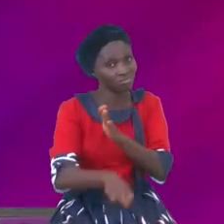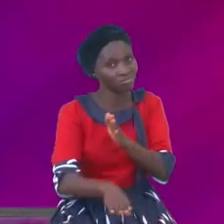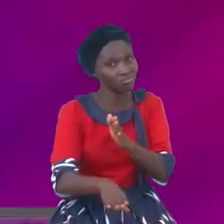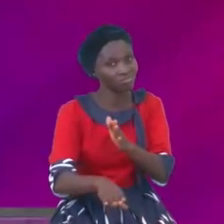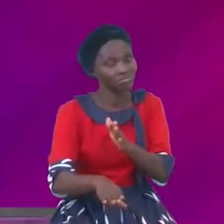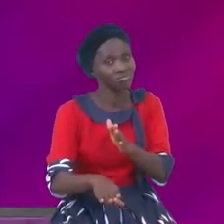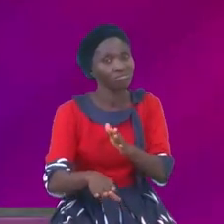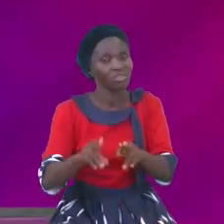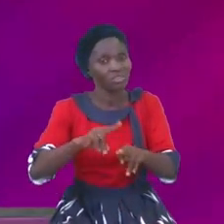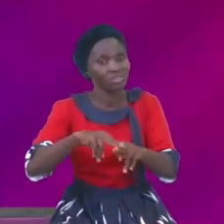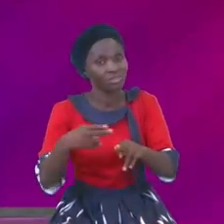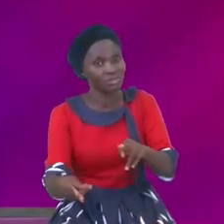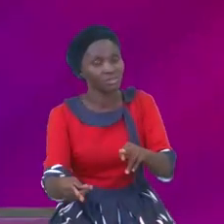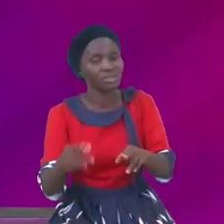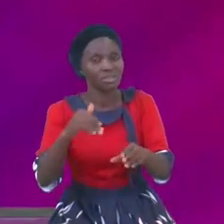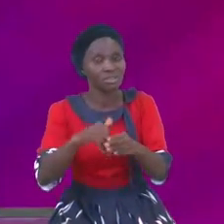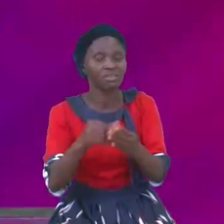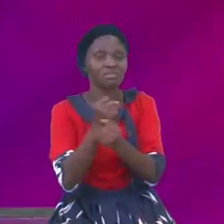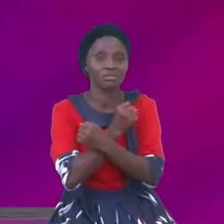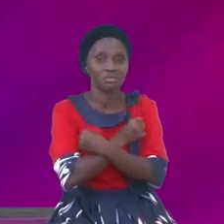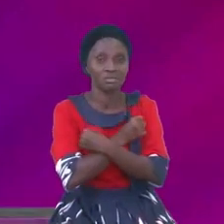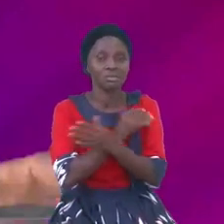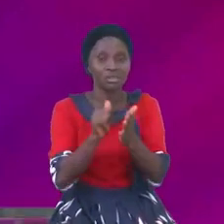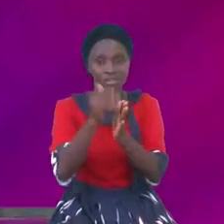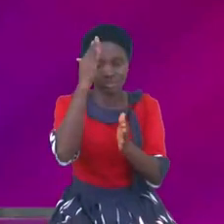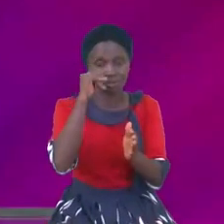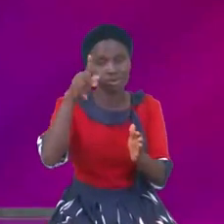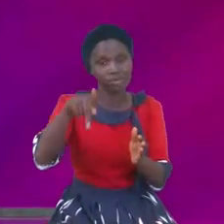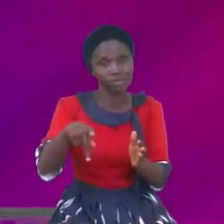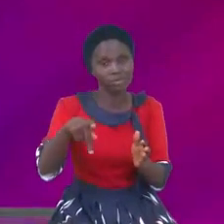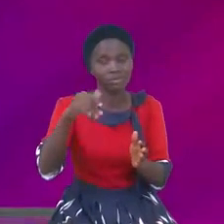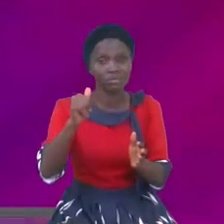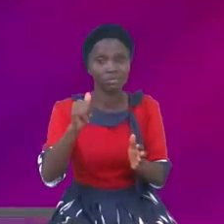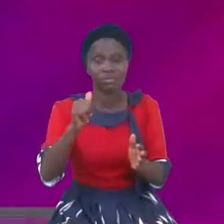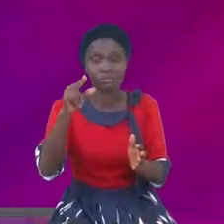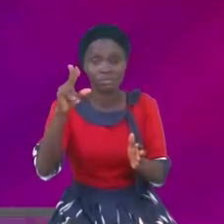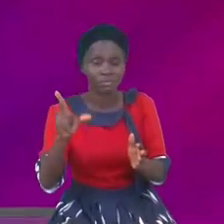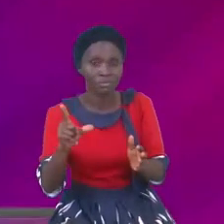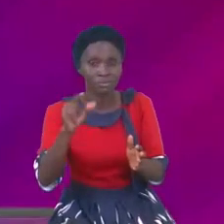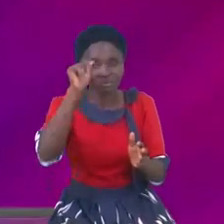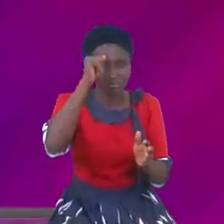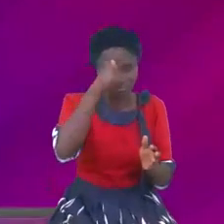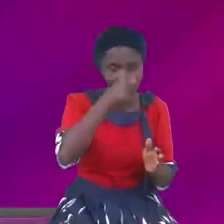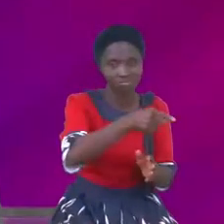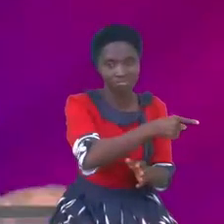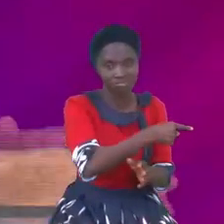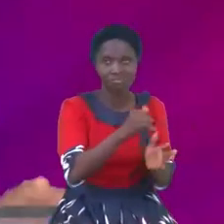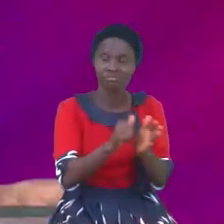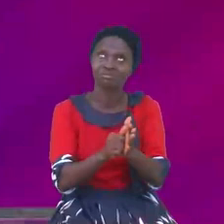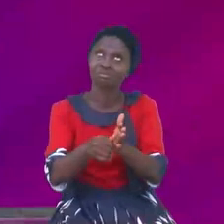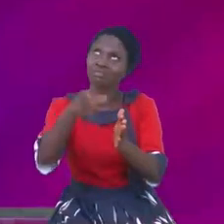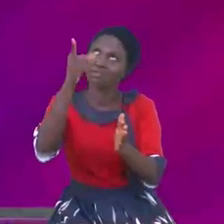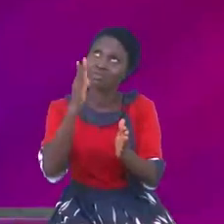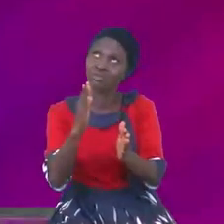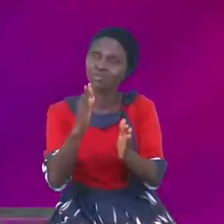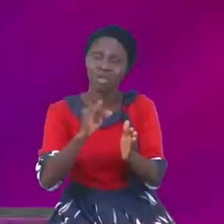décroissante. L'amour est maintenant décroissant. Paul leur rappelait que de ne pas quitter